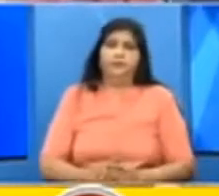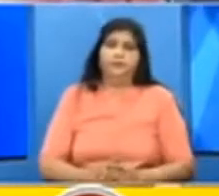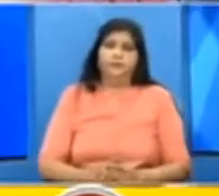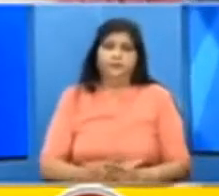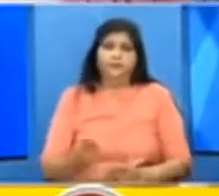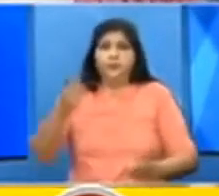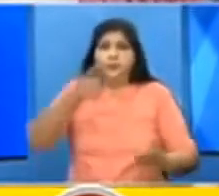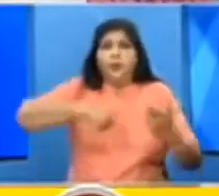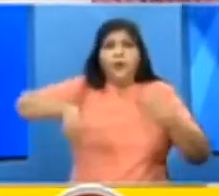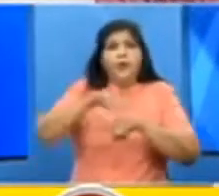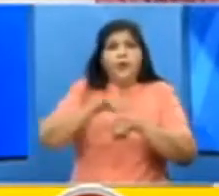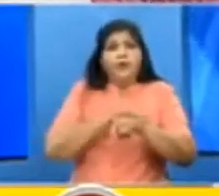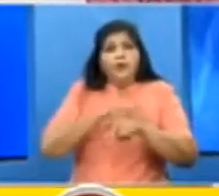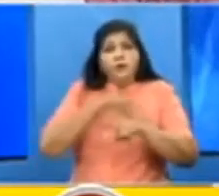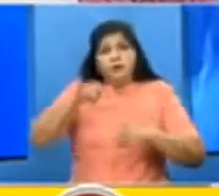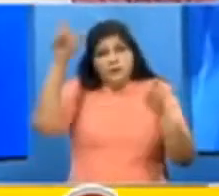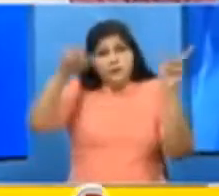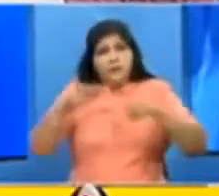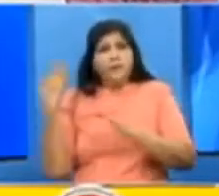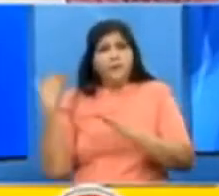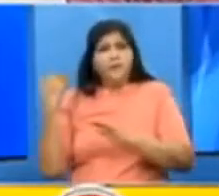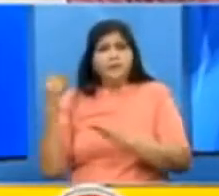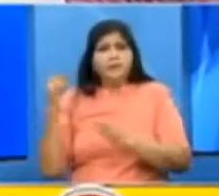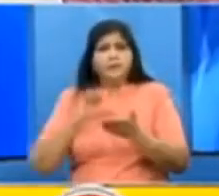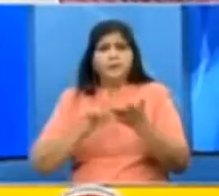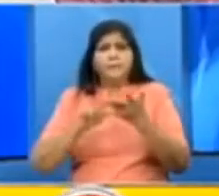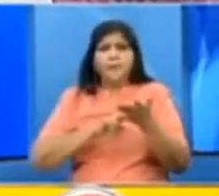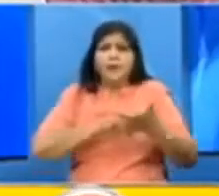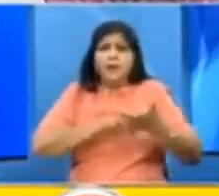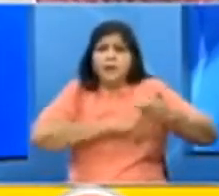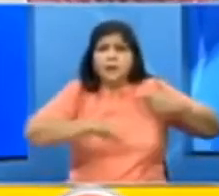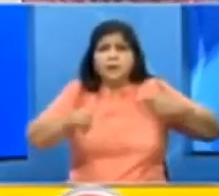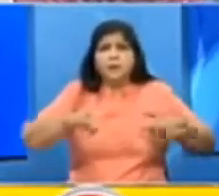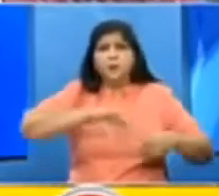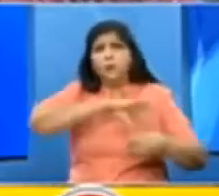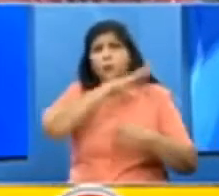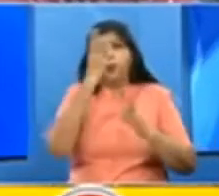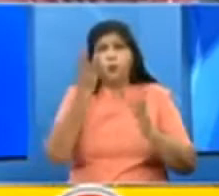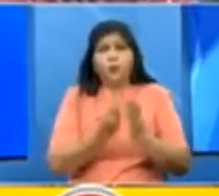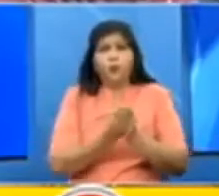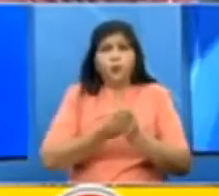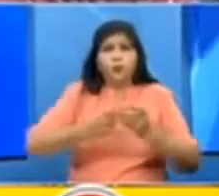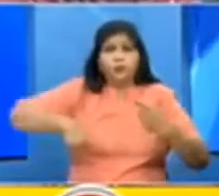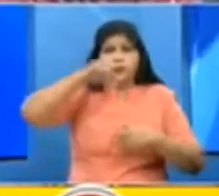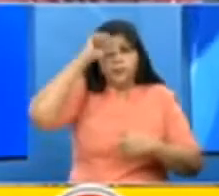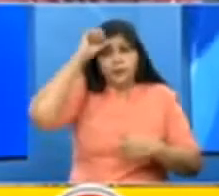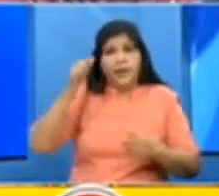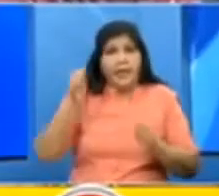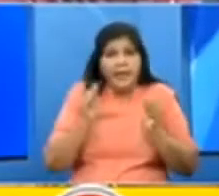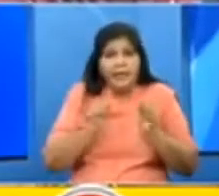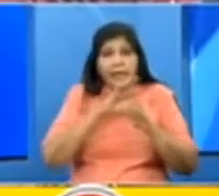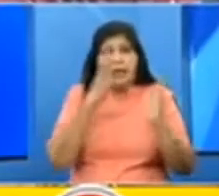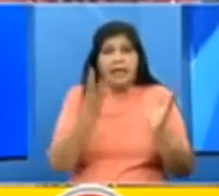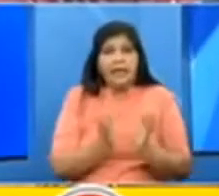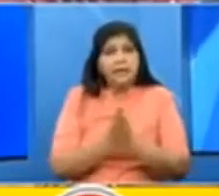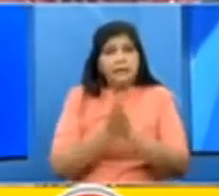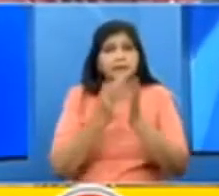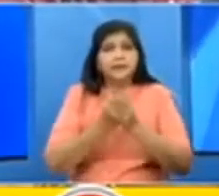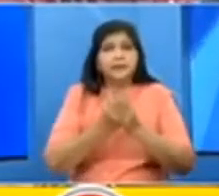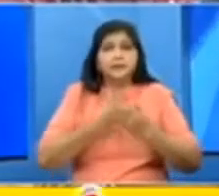प्यारे देशवासियों, पिछले कुछ महीनों से पूरे देश ने एकजुट होकर जिस